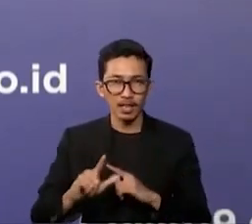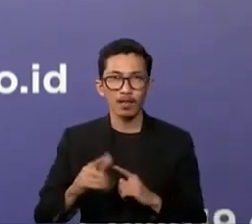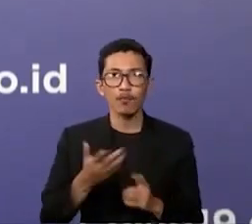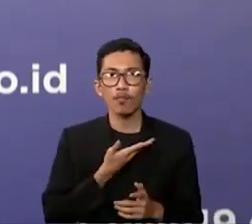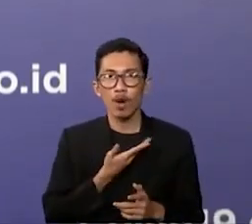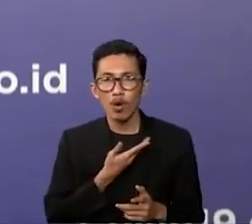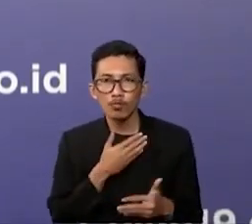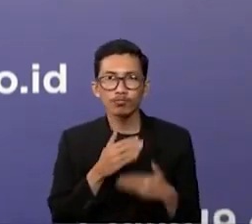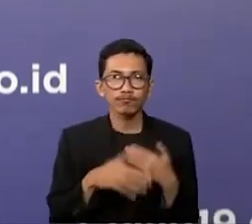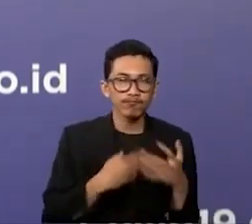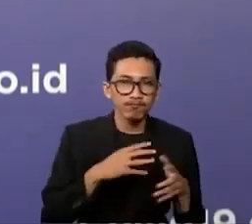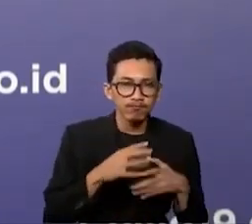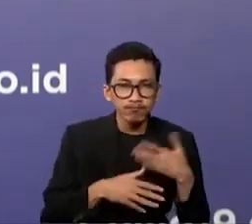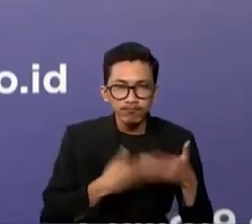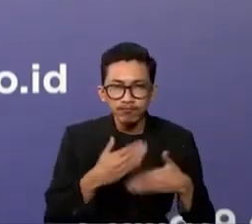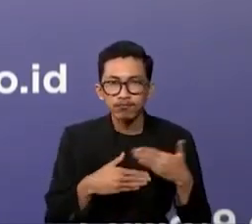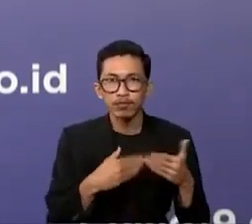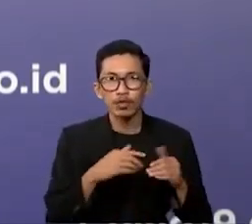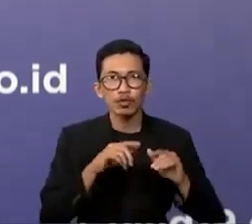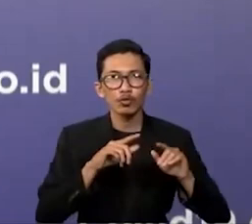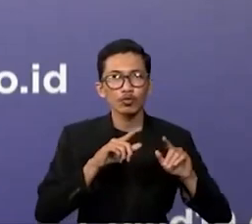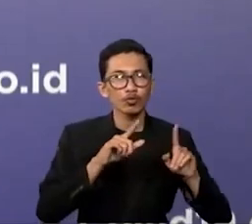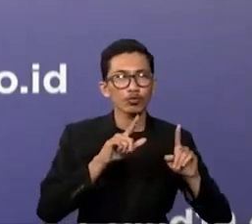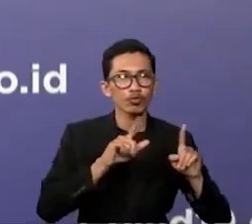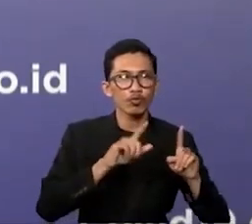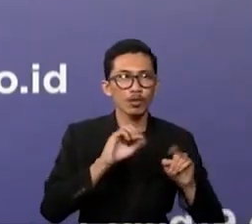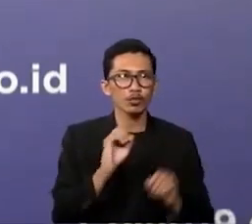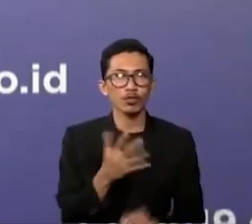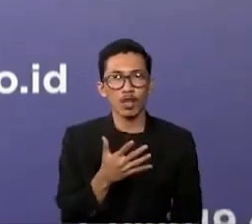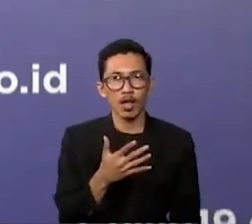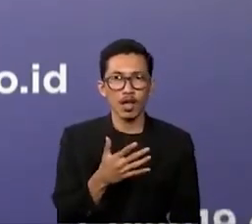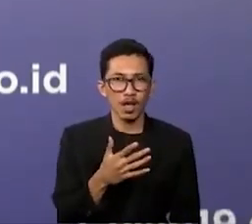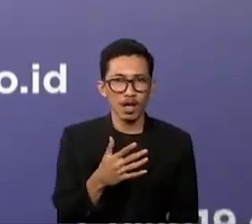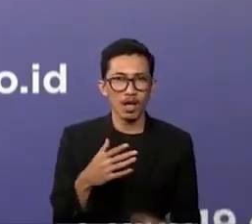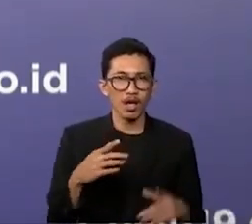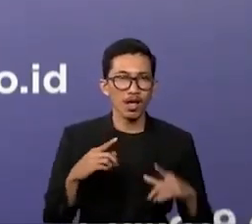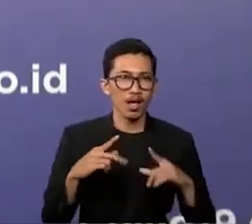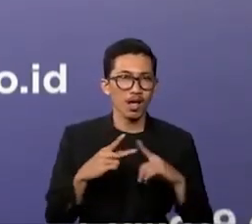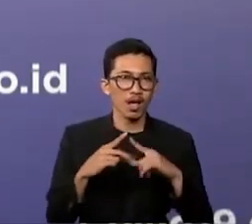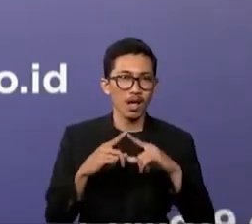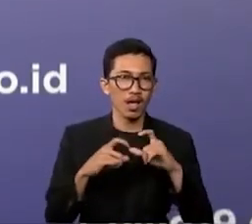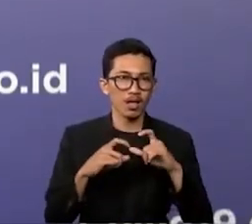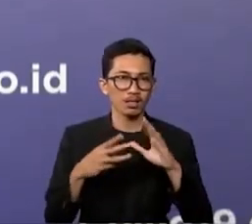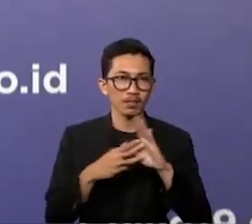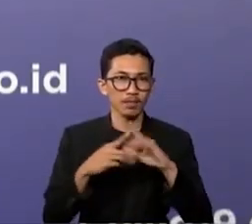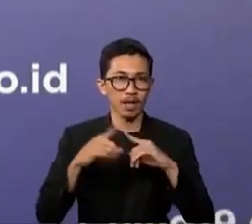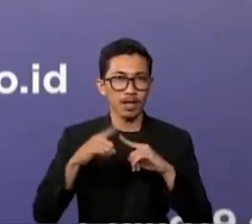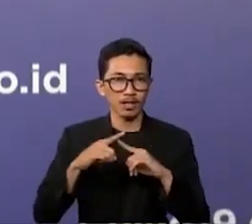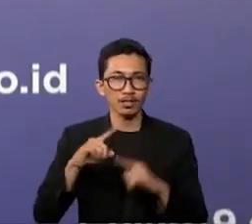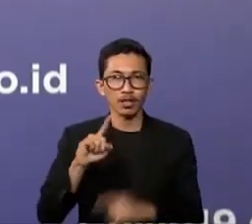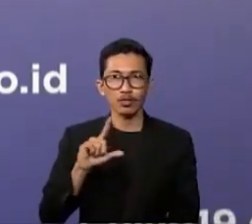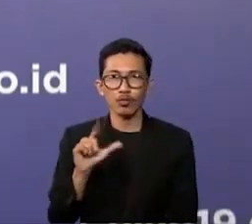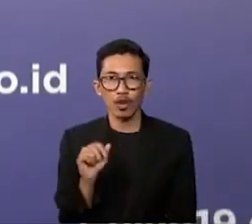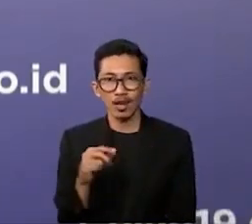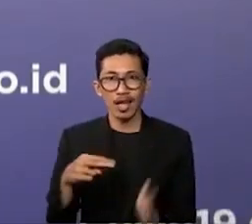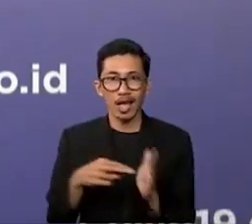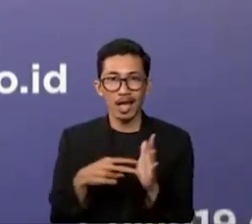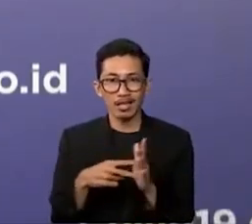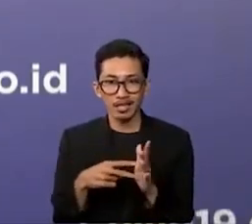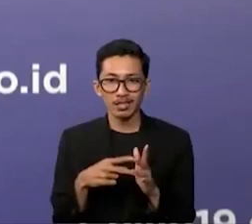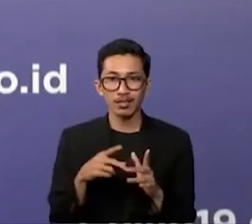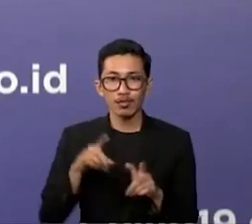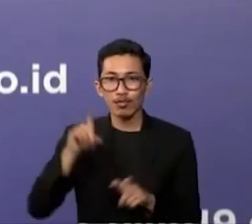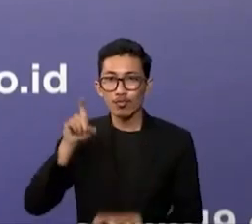memproduksi sebanyak 17000000 liunic hexmeet perbulan itu artinya jauh di atas kebutuhan APD dalam negeri